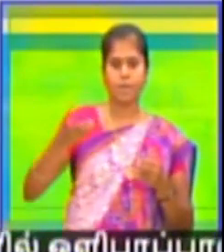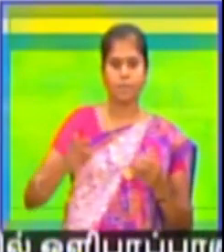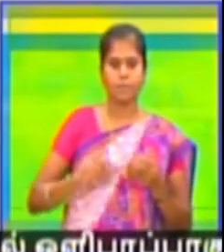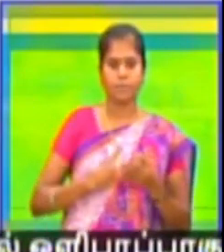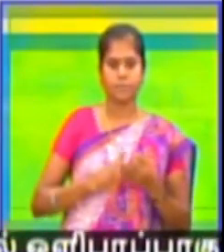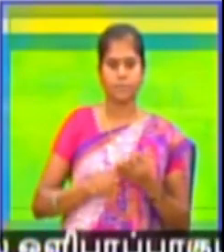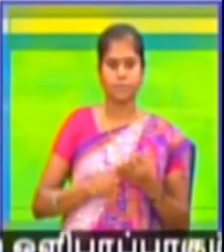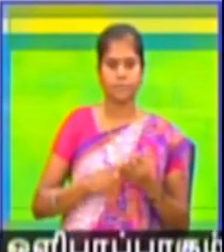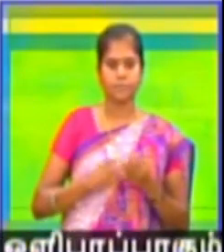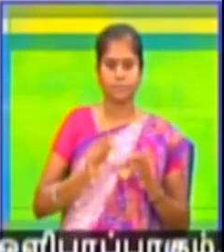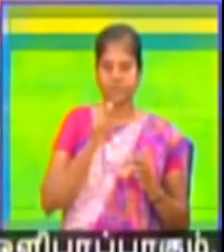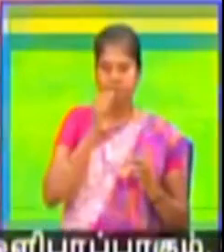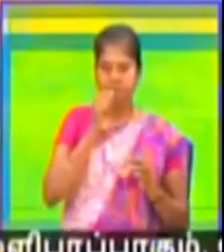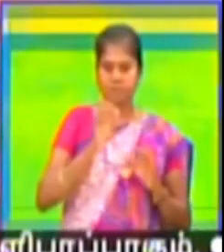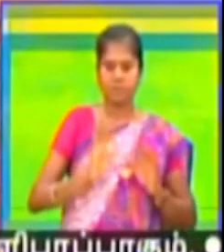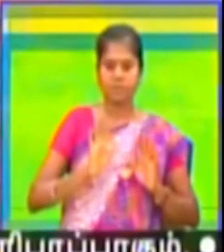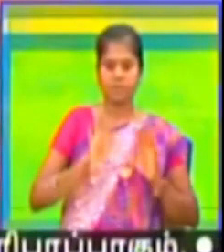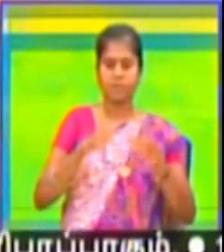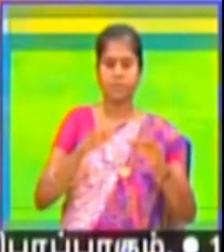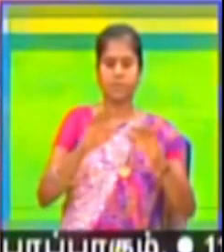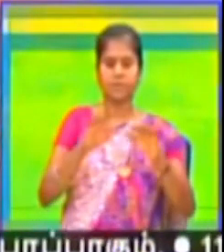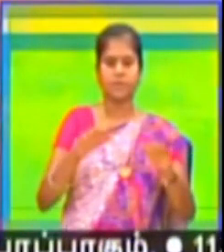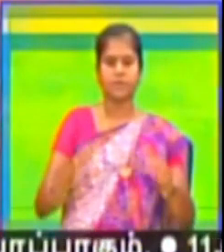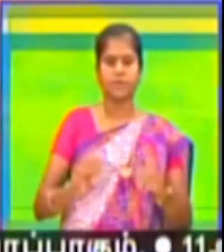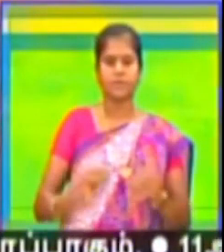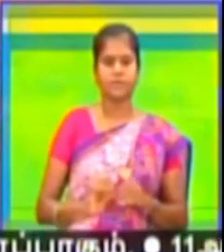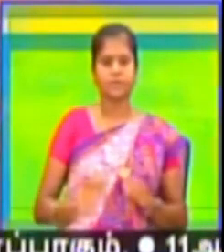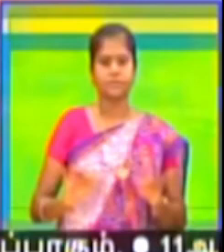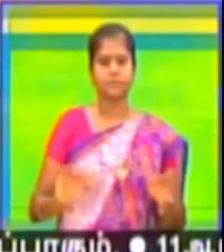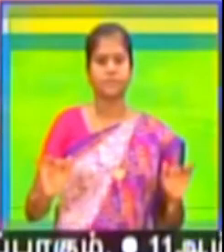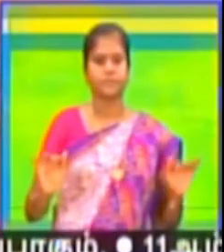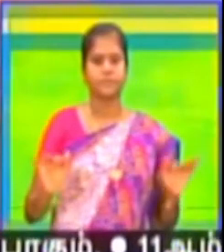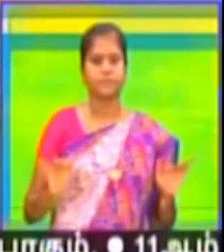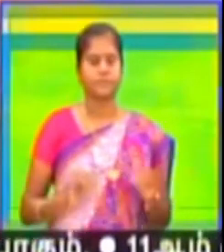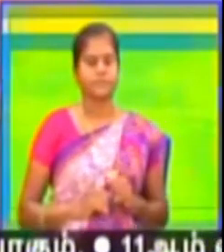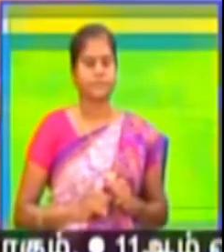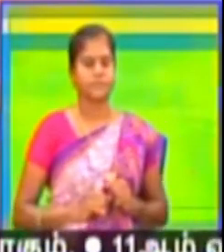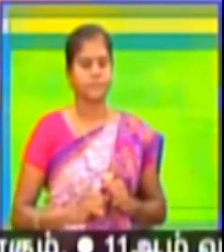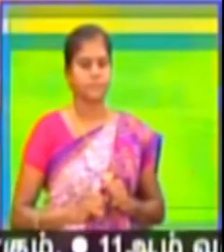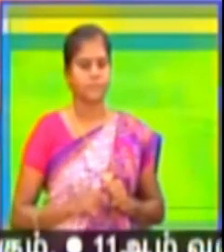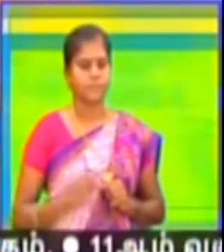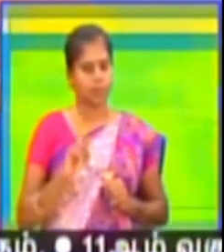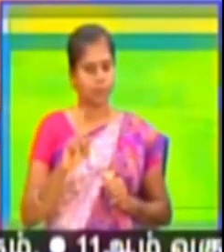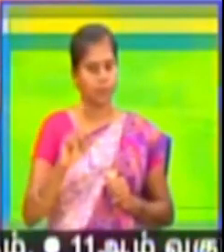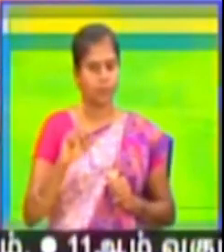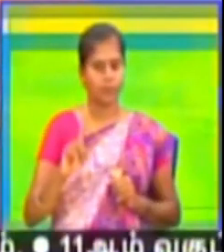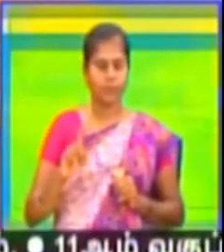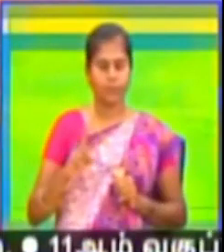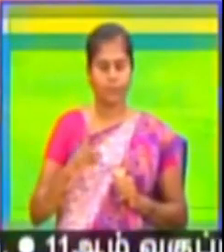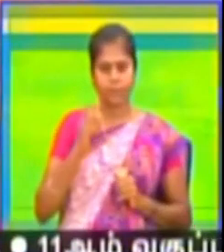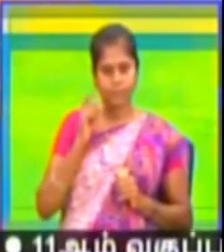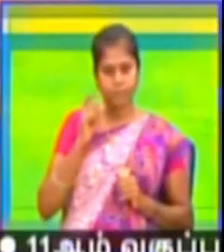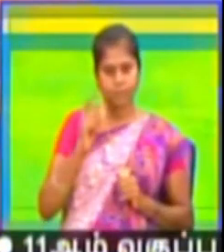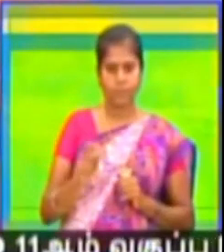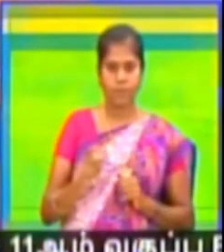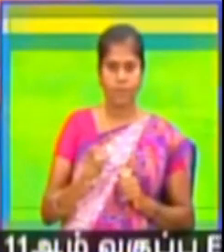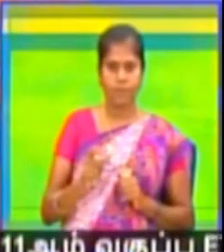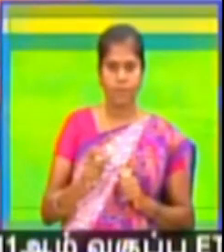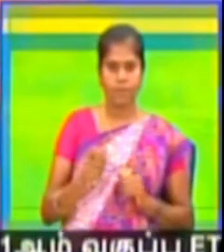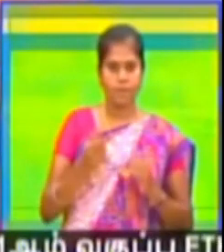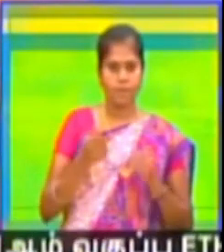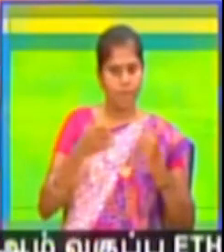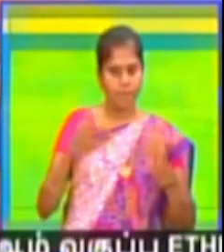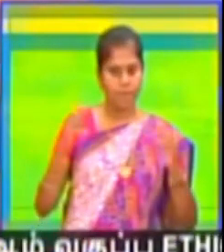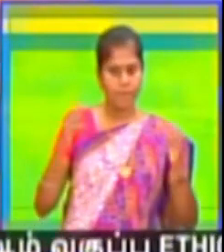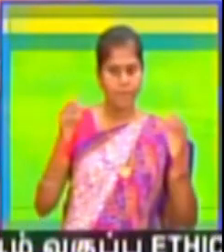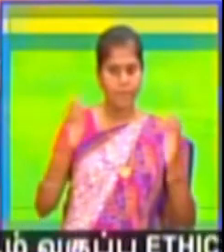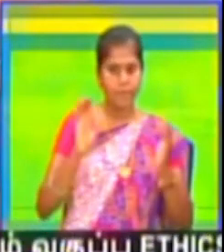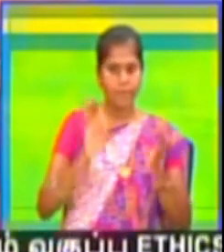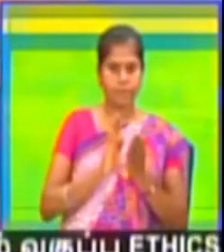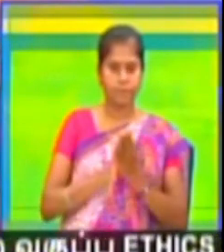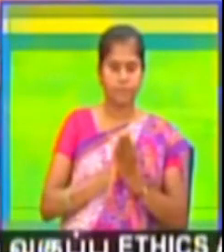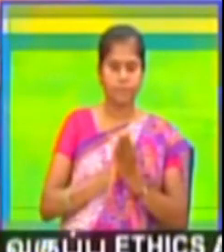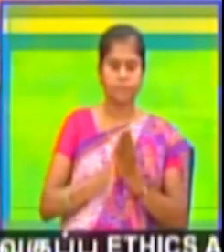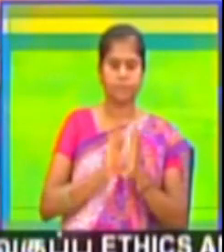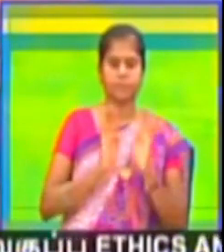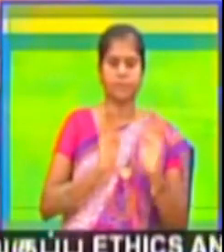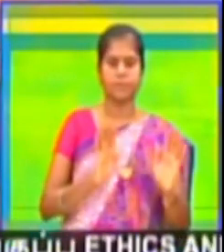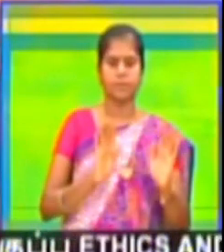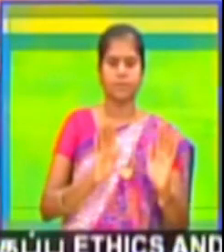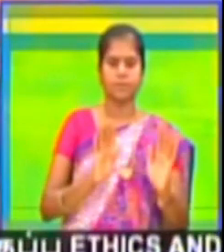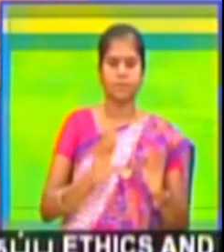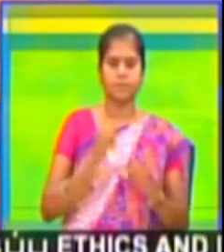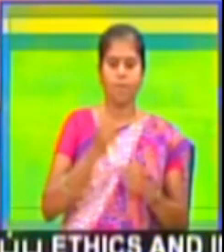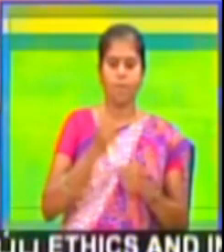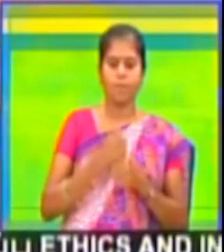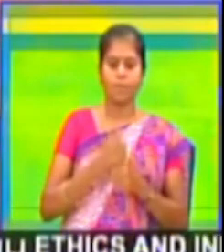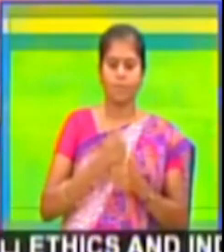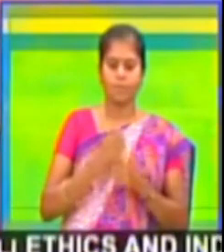சமவெளிகள். இப்போ ஒன்றொன்றை பற்றியும் நம்ம தனித்தனியாக பார்க்க போகிறோம். வரைபடம் இருக்குது, இயற்கை அமைப்பு வரைபடம் உங்கள் புக்கிலையும்